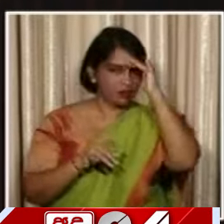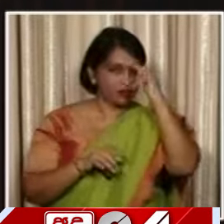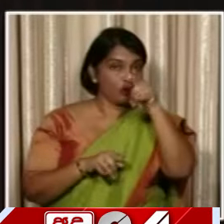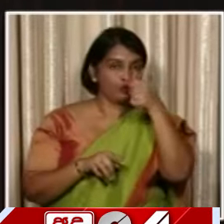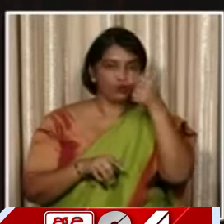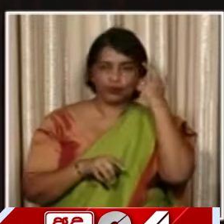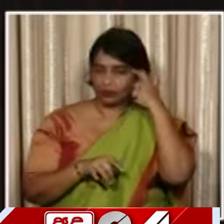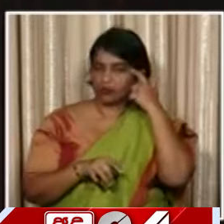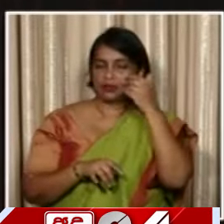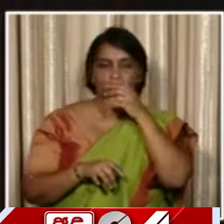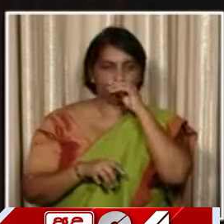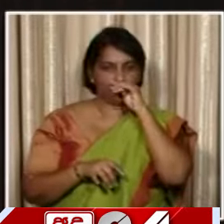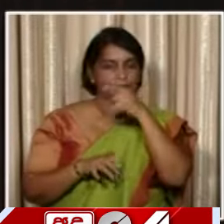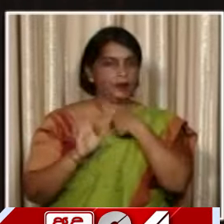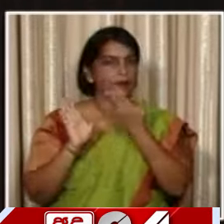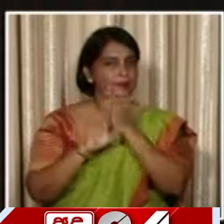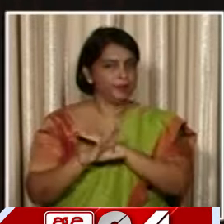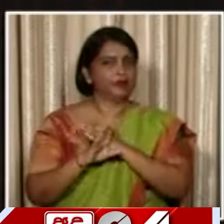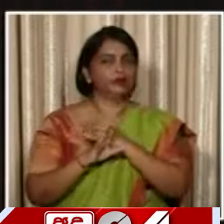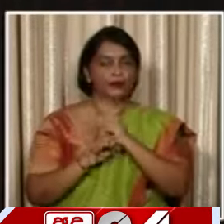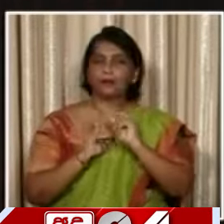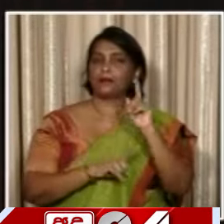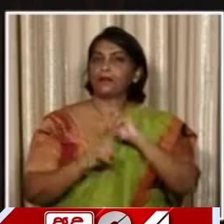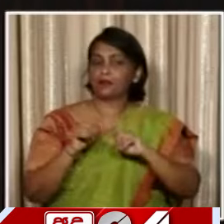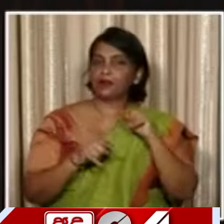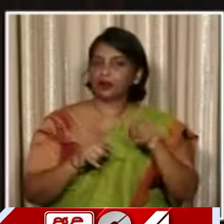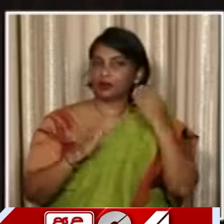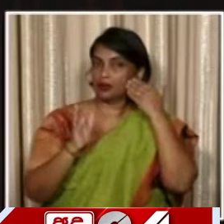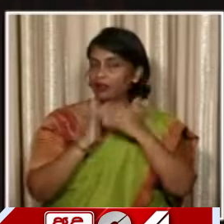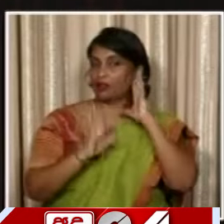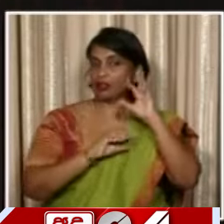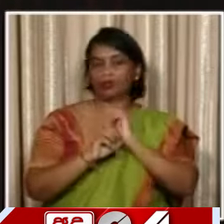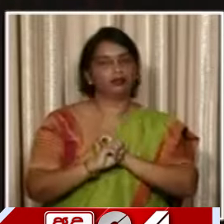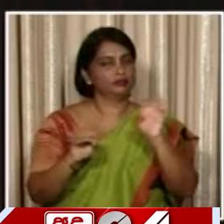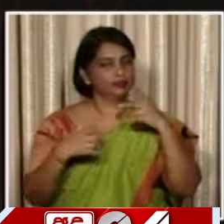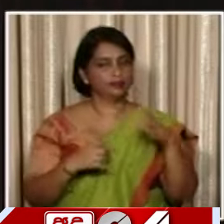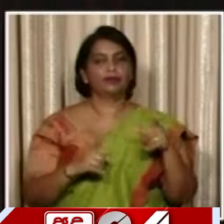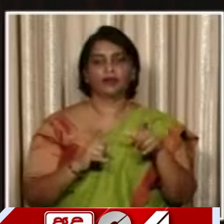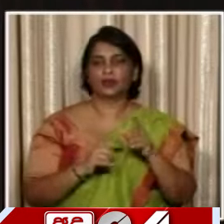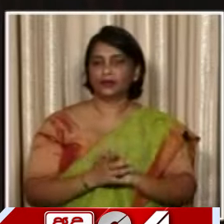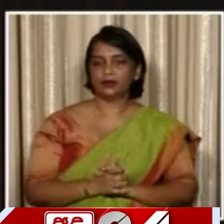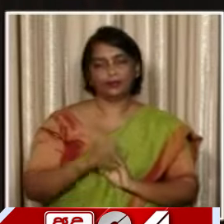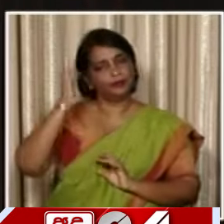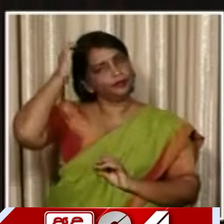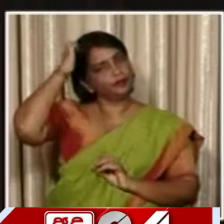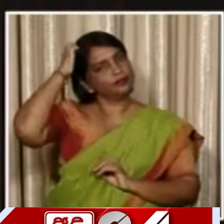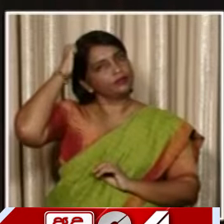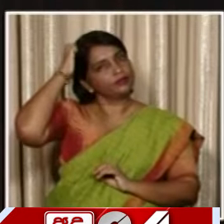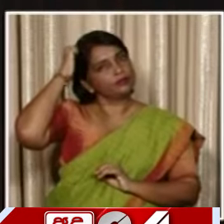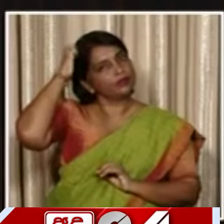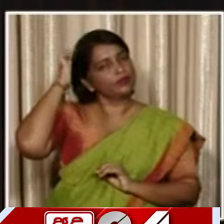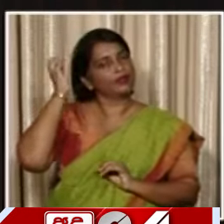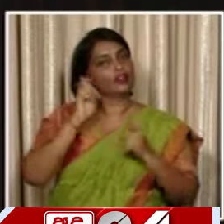හොඳටම දන්න ඔබතුමා අපිට පහුගිය දවස් කීපයකදීම පාර්ලිමේන්තුවේ ඒ තොරතුරු සභාගත කරා, පැහැදිලි කරා. ජූලි 9